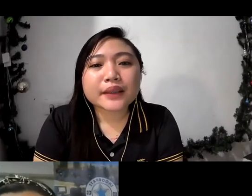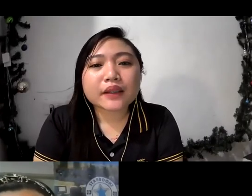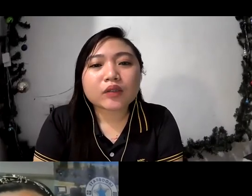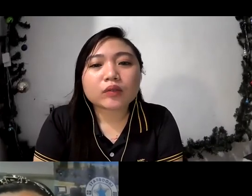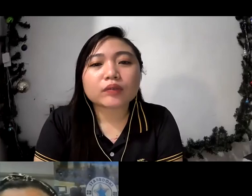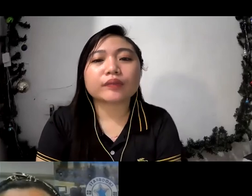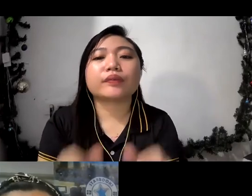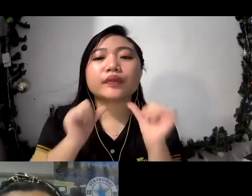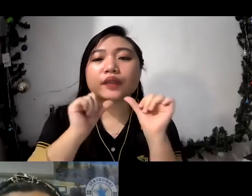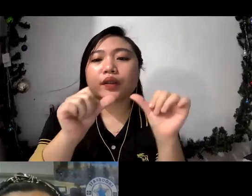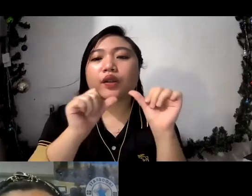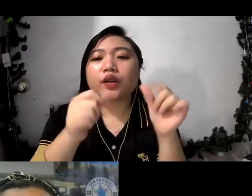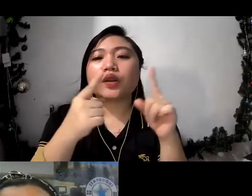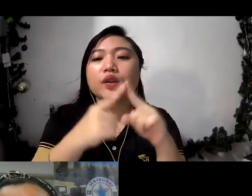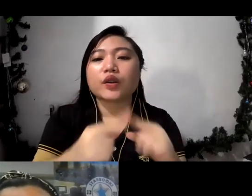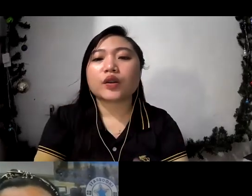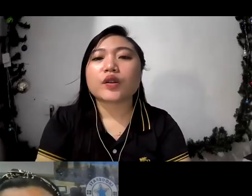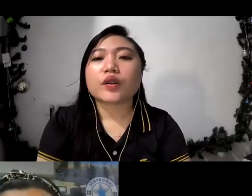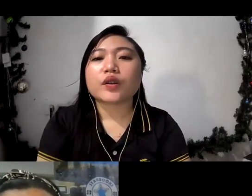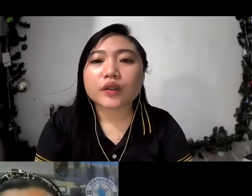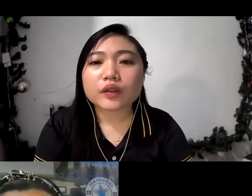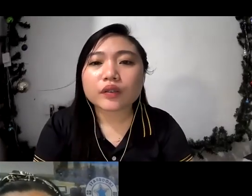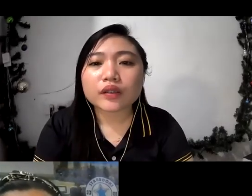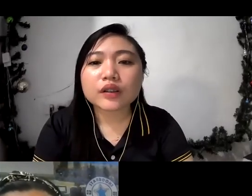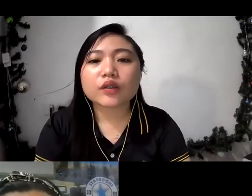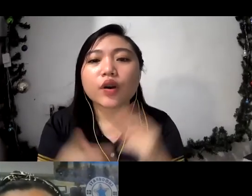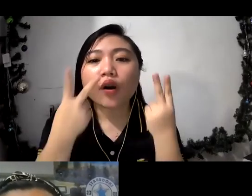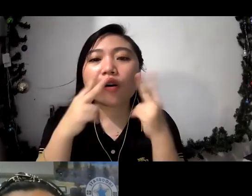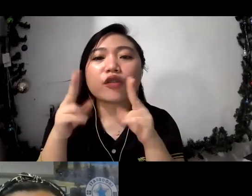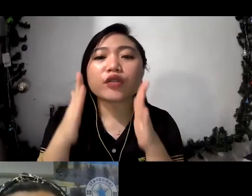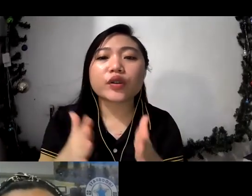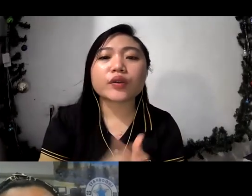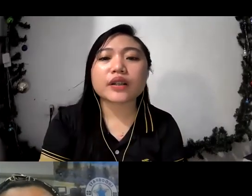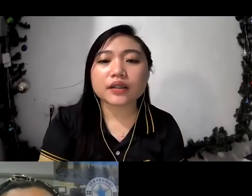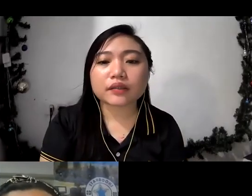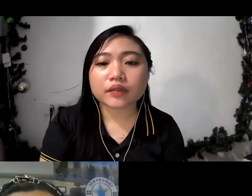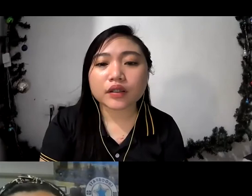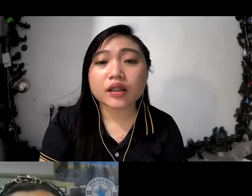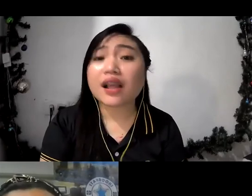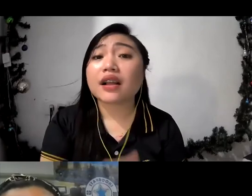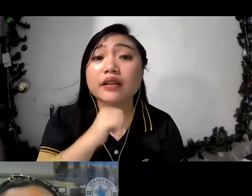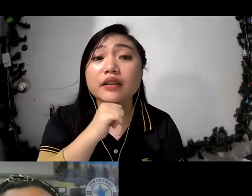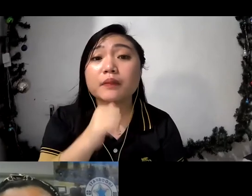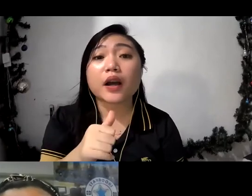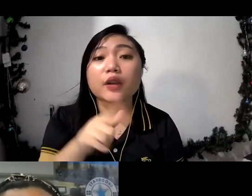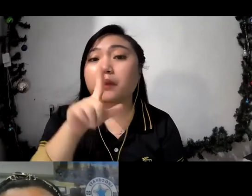let's move on sa ating mga viewers and Zoom participants. Huwag po muna kayong